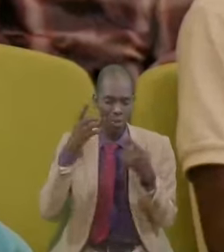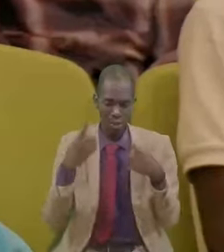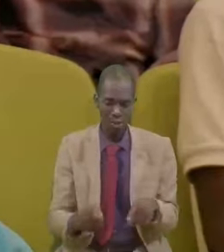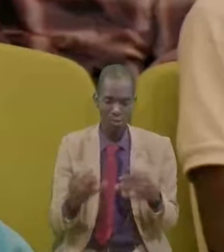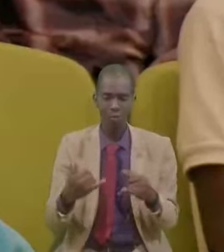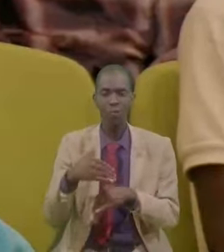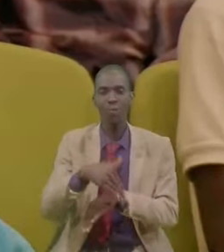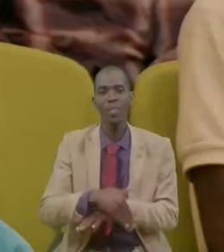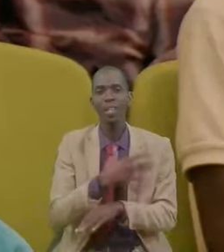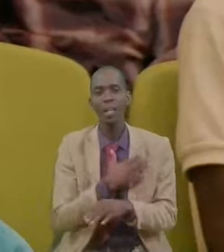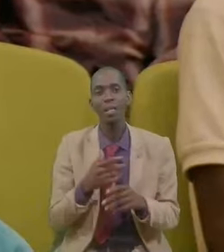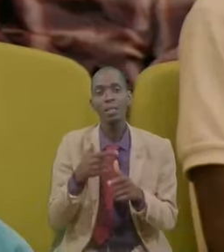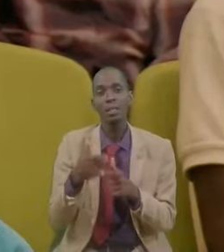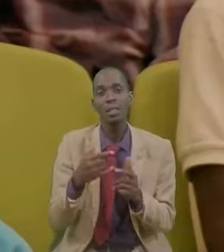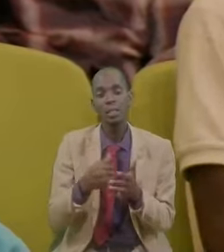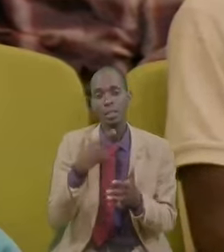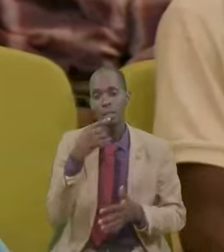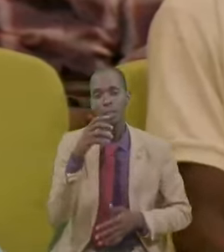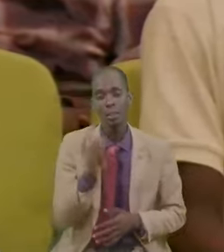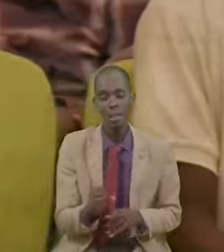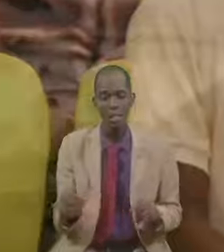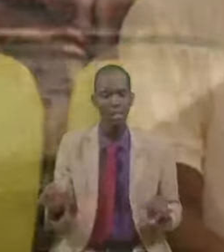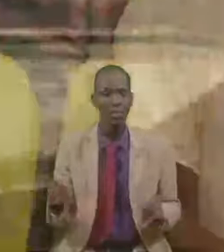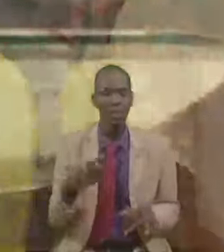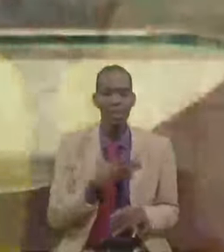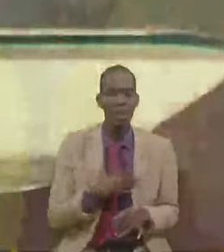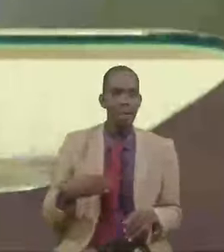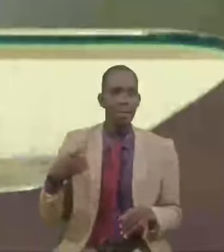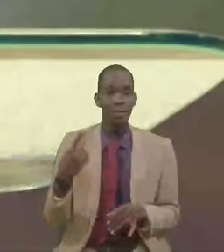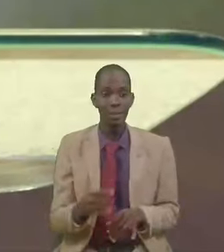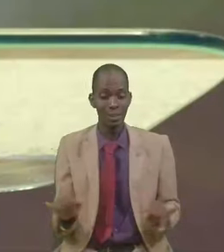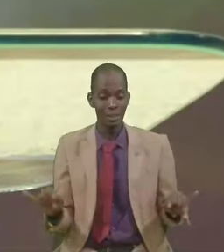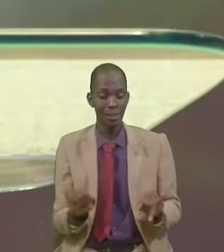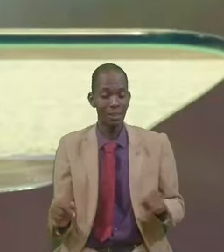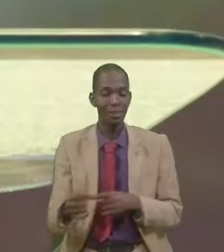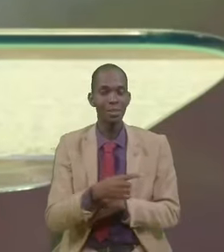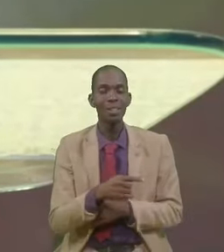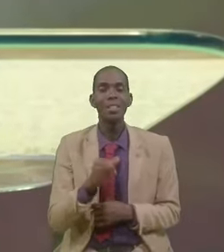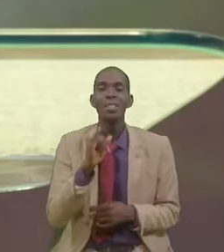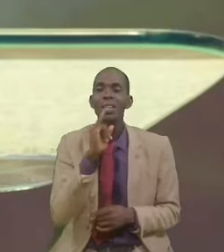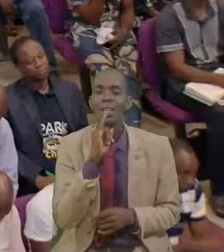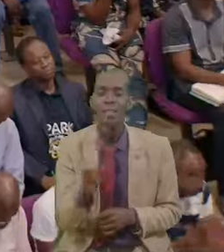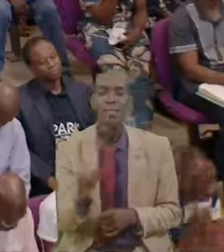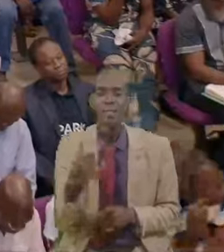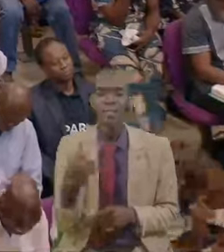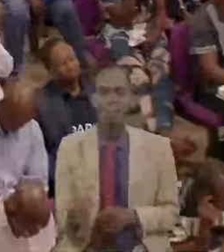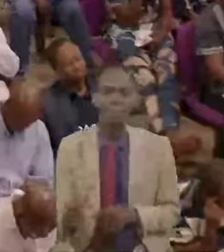soir. Et c'est dit, c'était un jour de sabbat. Cela veut dire que